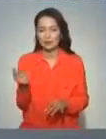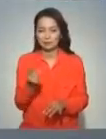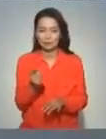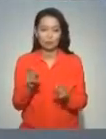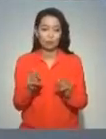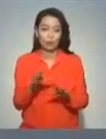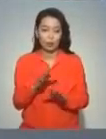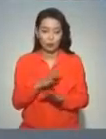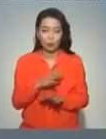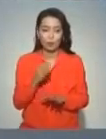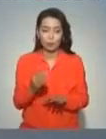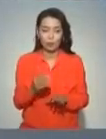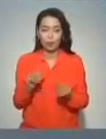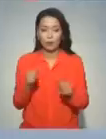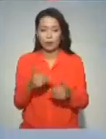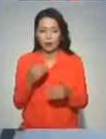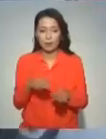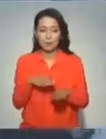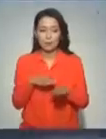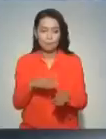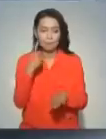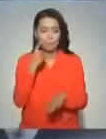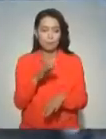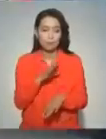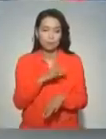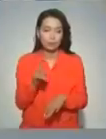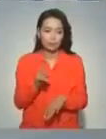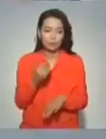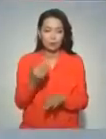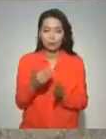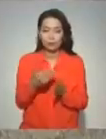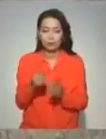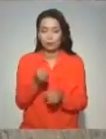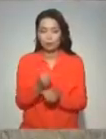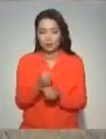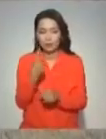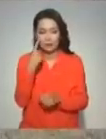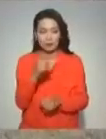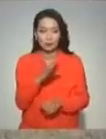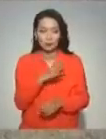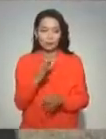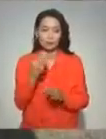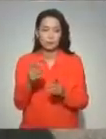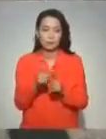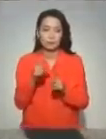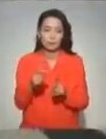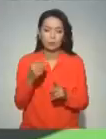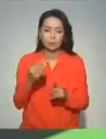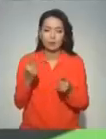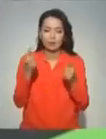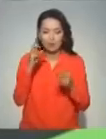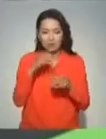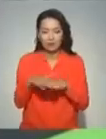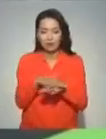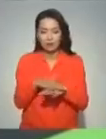После соблюдения всех формальностей Трамп незамедлительно вылетел во Флориду и уже оттуда сделал несколько заявлений. По его словам, некогда великая страна катится